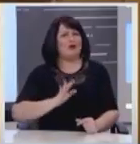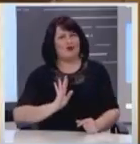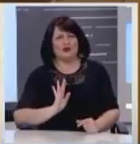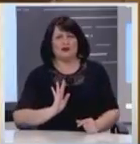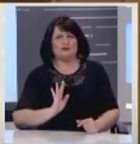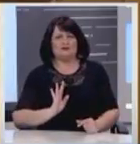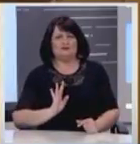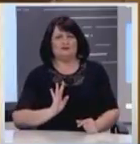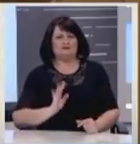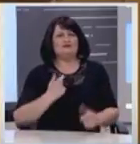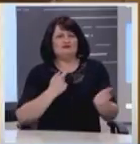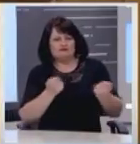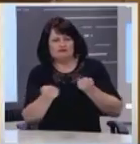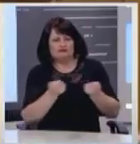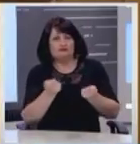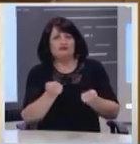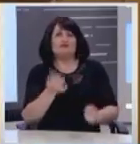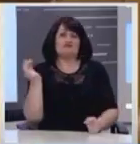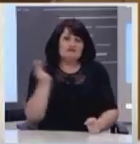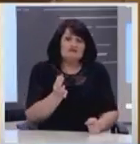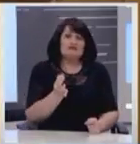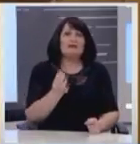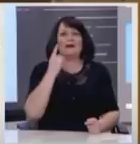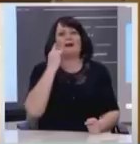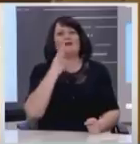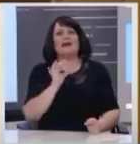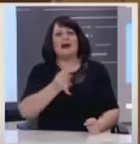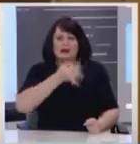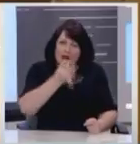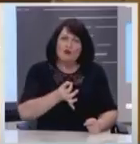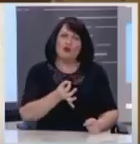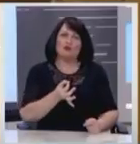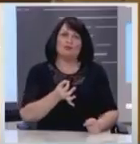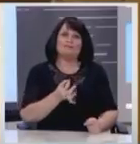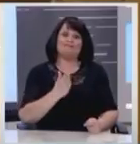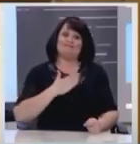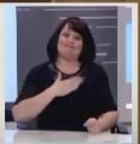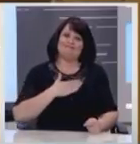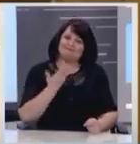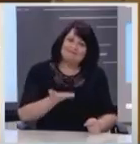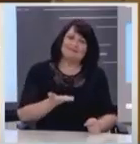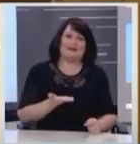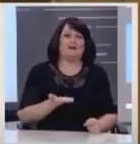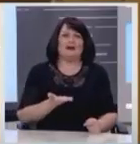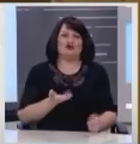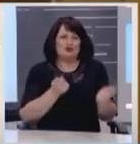όπου ο συντονισμός ήταν εξαιρετικός και θα ήθελα με την ευκαιρία να ευχαριστήσω γι'